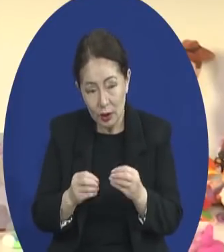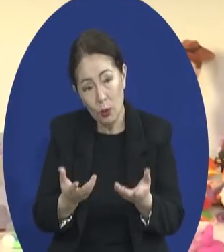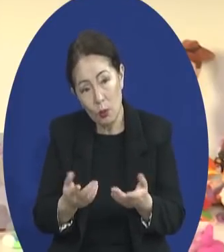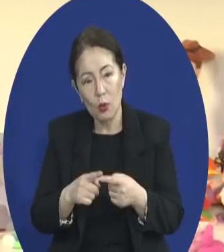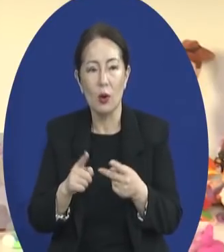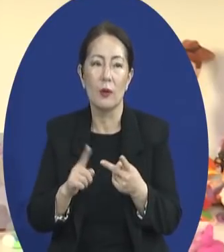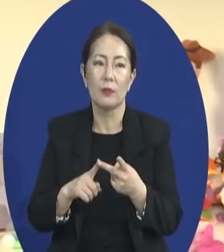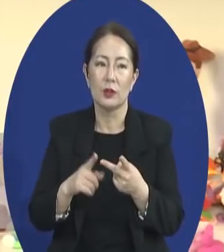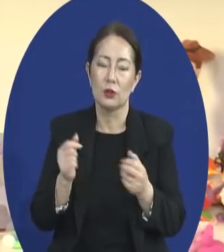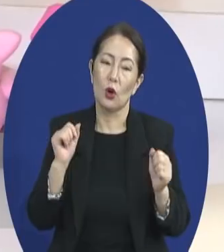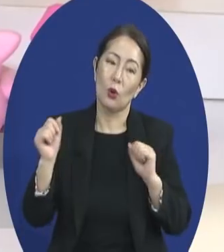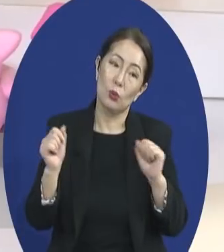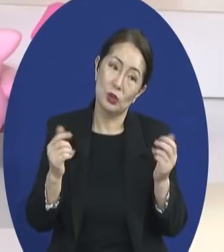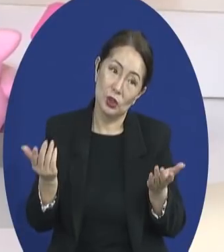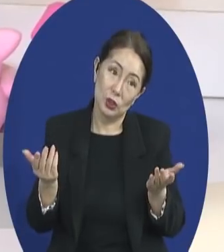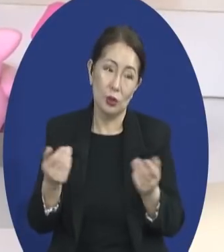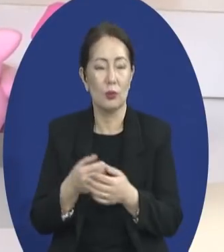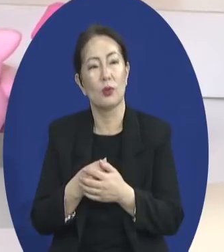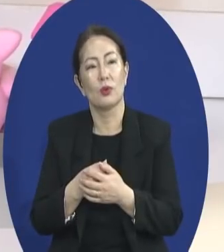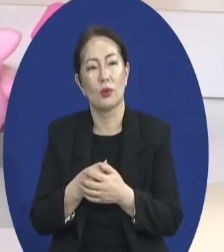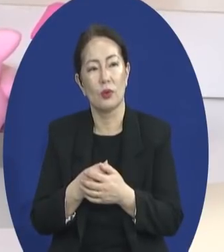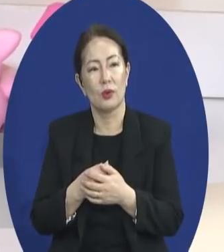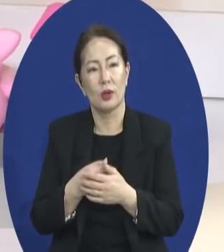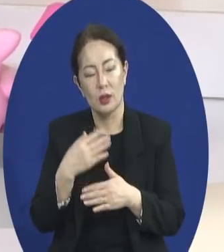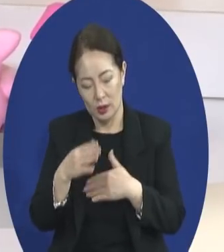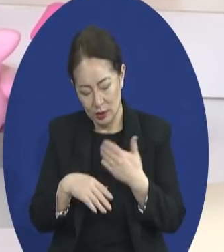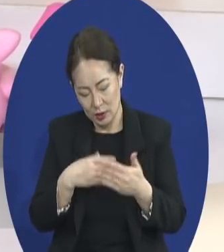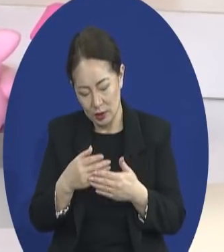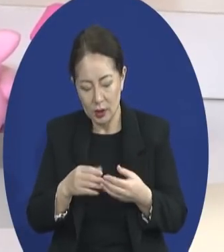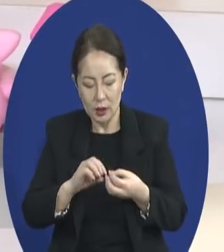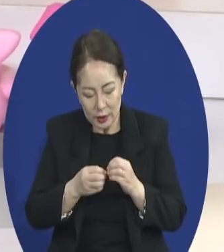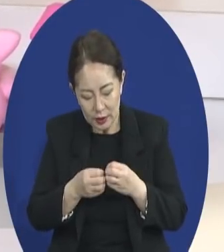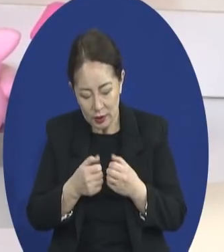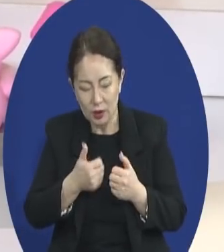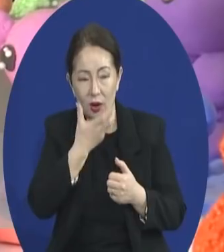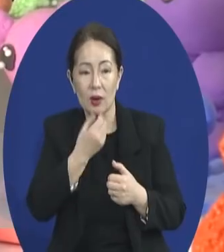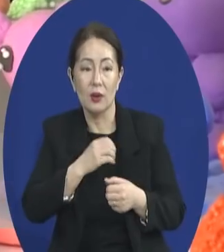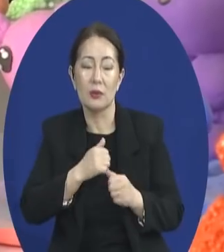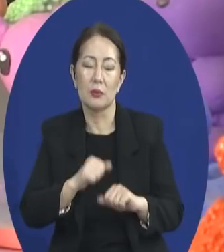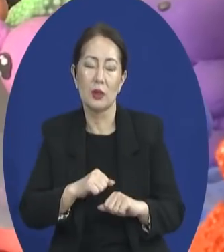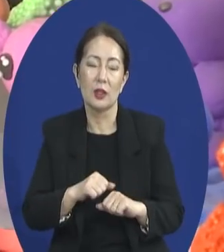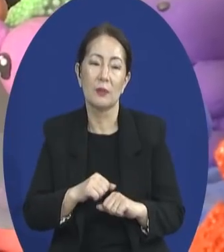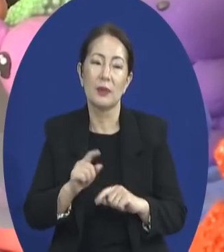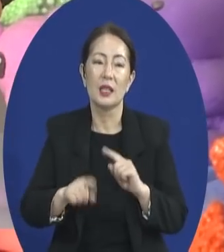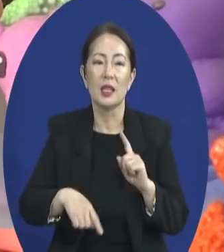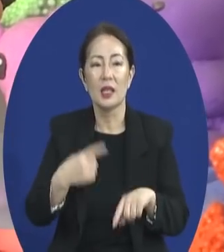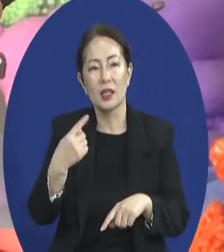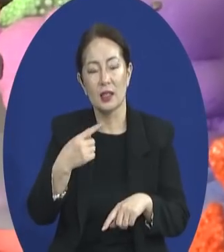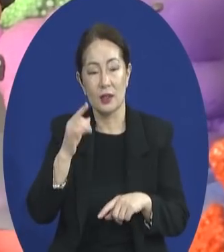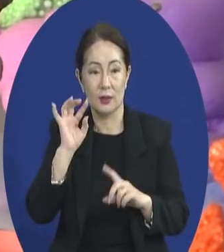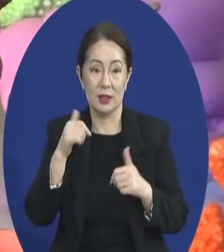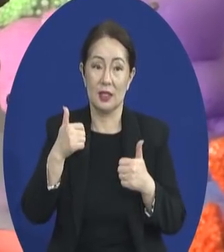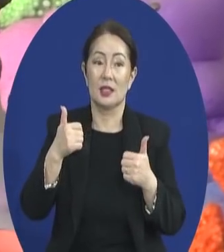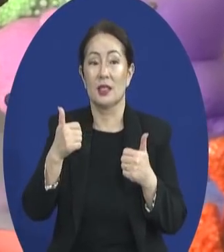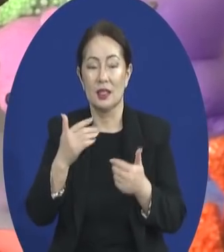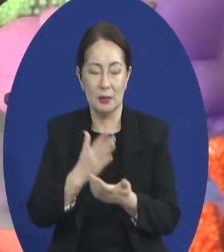жоохон бүжиглэх юм уу ингээд тэгжиж хийхээр нөгөө ингээд амар гоё яадаг. Илүү нөгөө сэрдэг